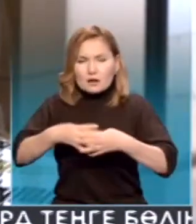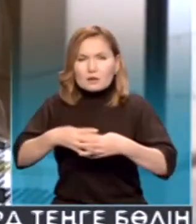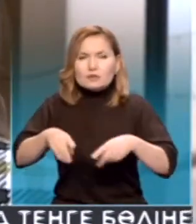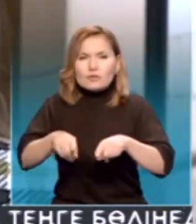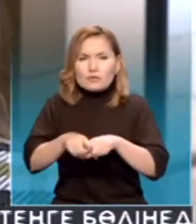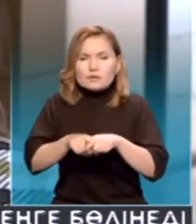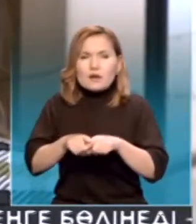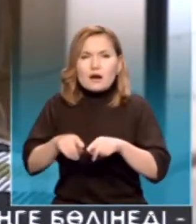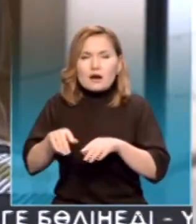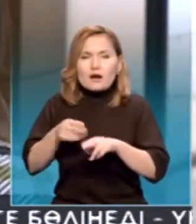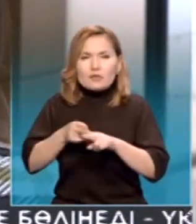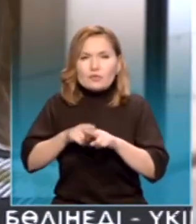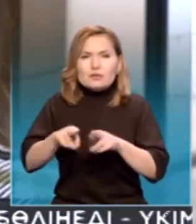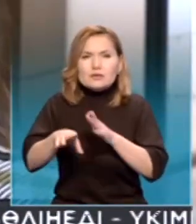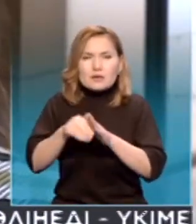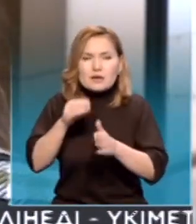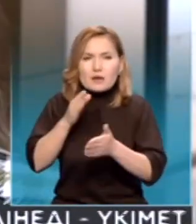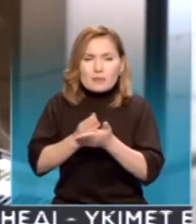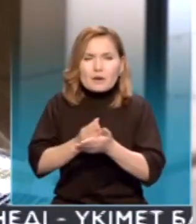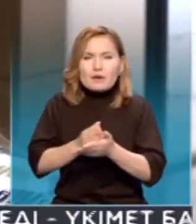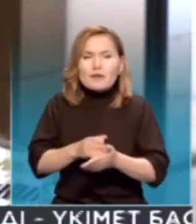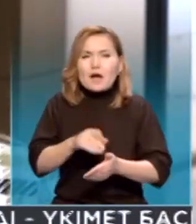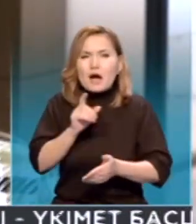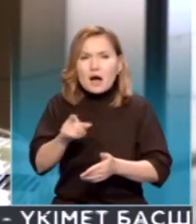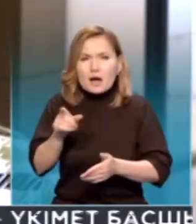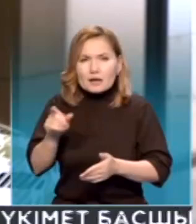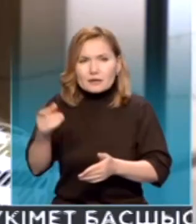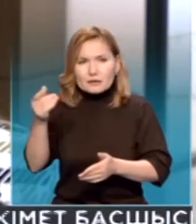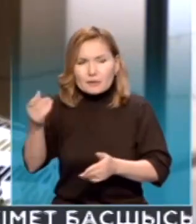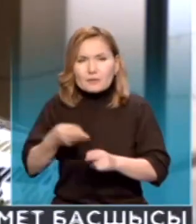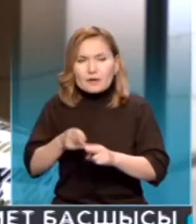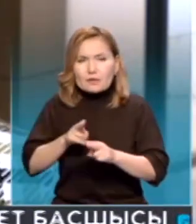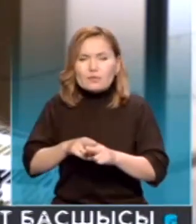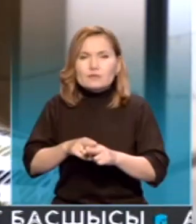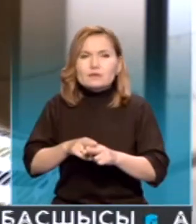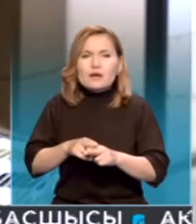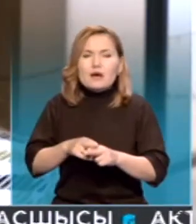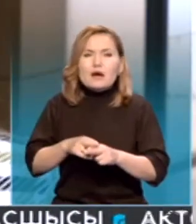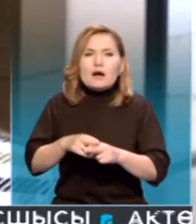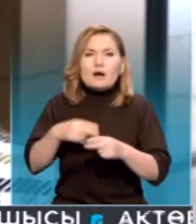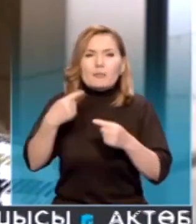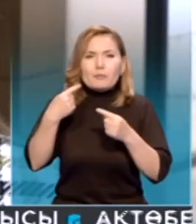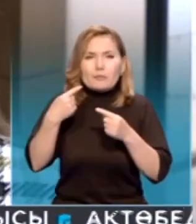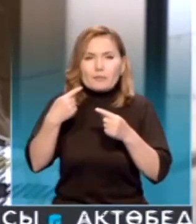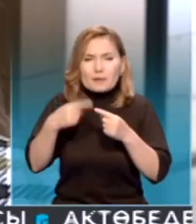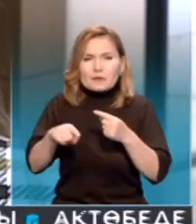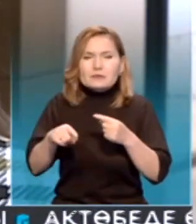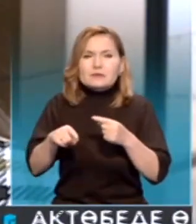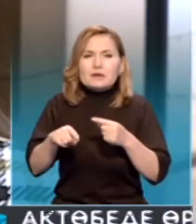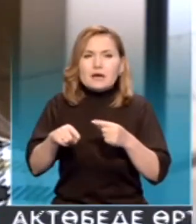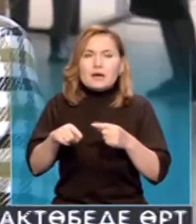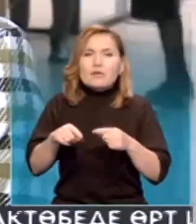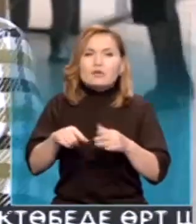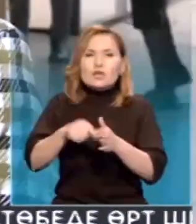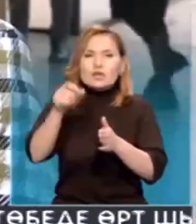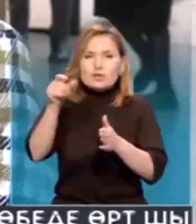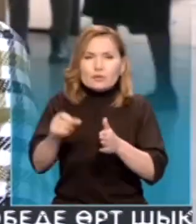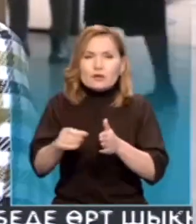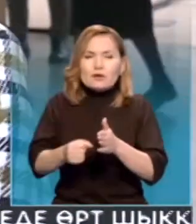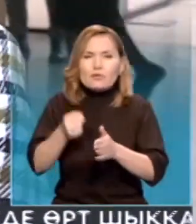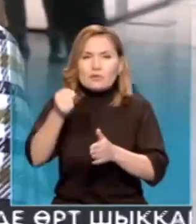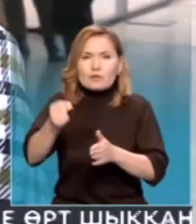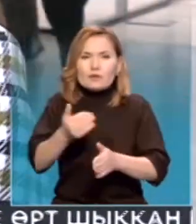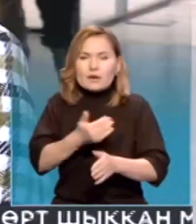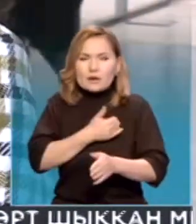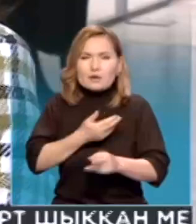халық бұрыннан осы адамдар депутат болса деп жүрген көптеген еркін кандидаттардың қатысуы соңғы